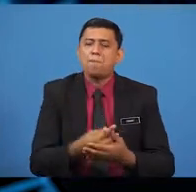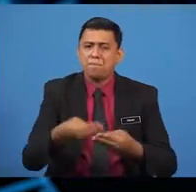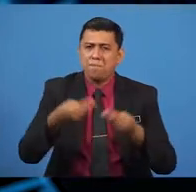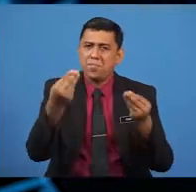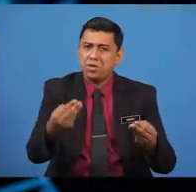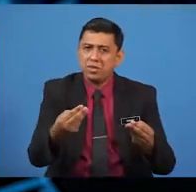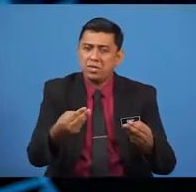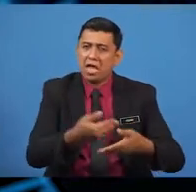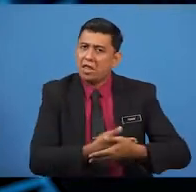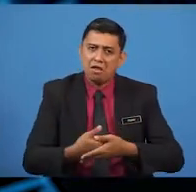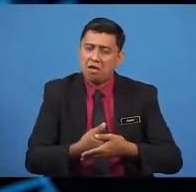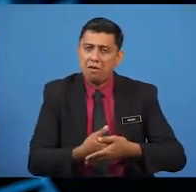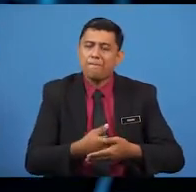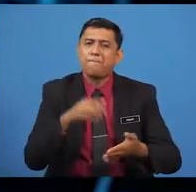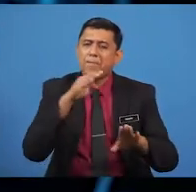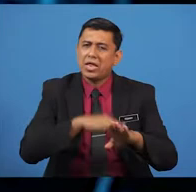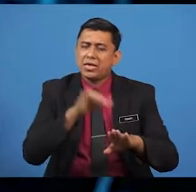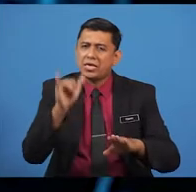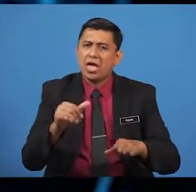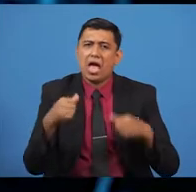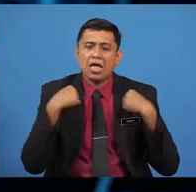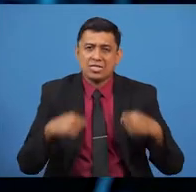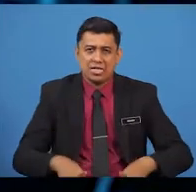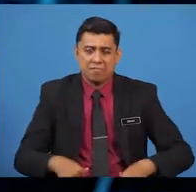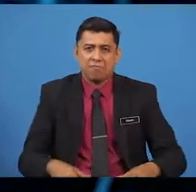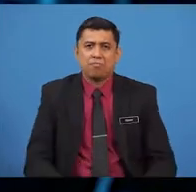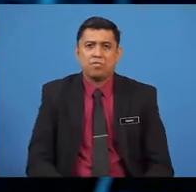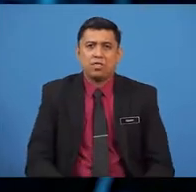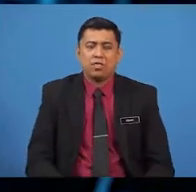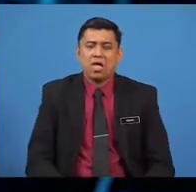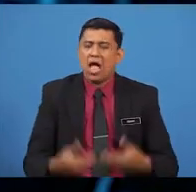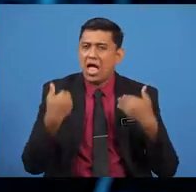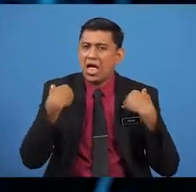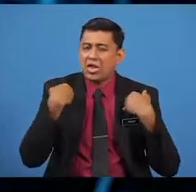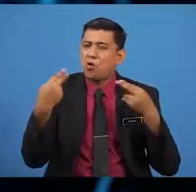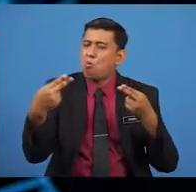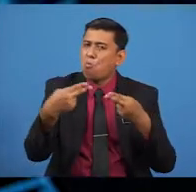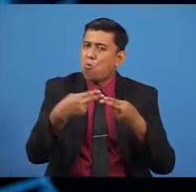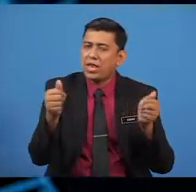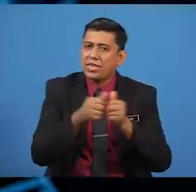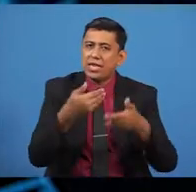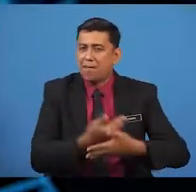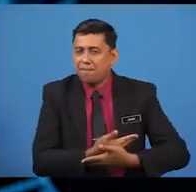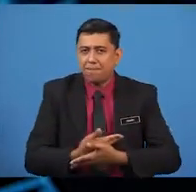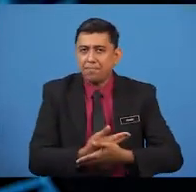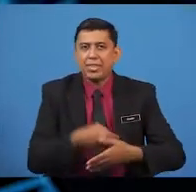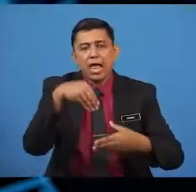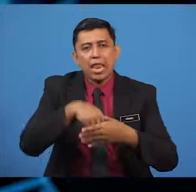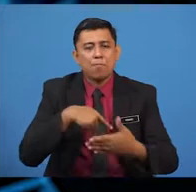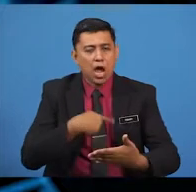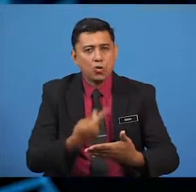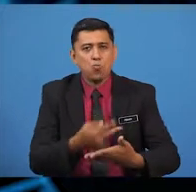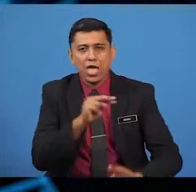kepada suami isteri yang asal kerana telah menjalinkan pertalian dengan bayi di dalam